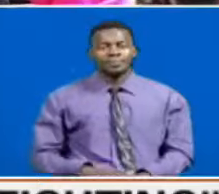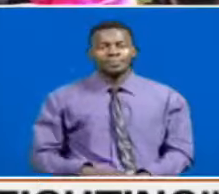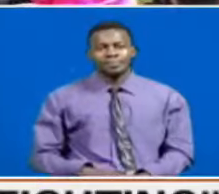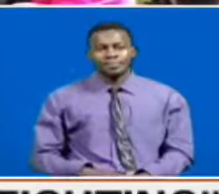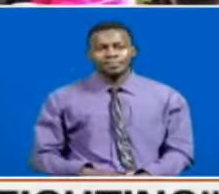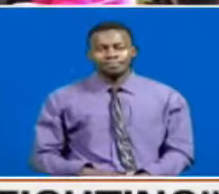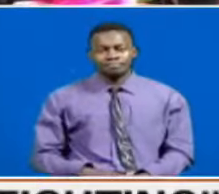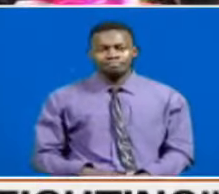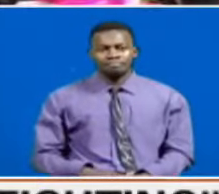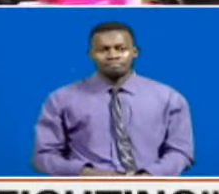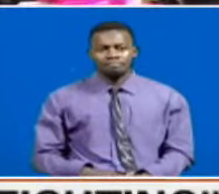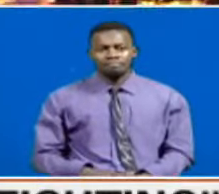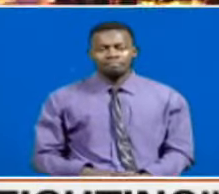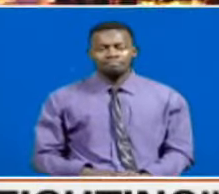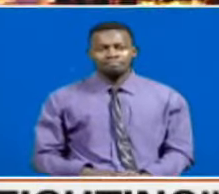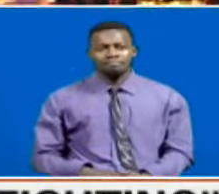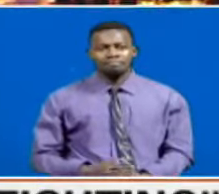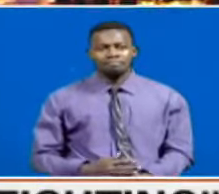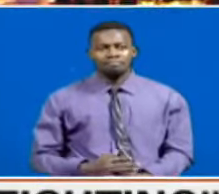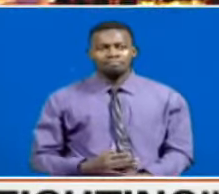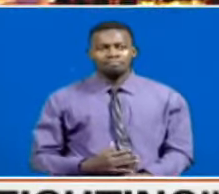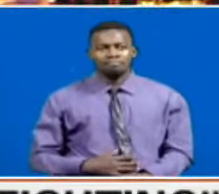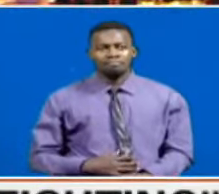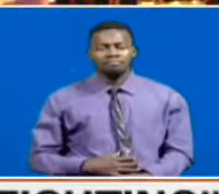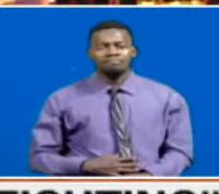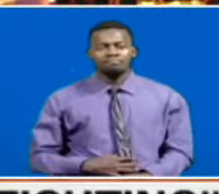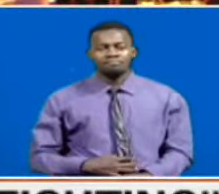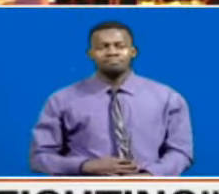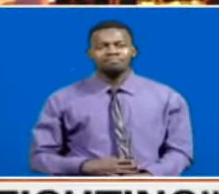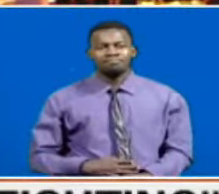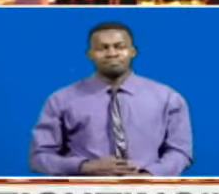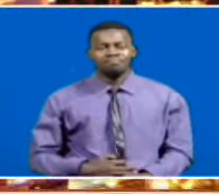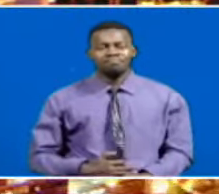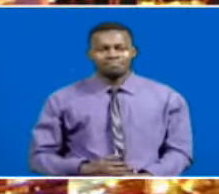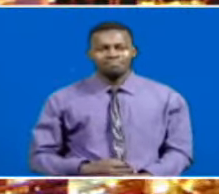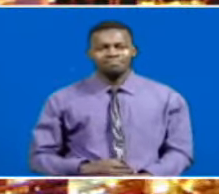KTN News. Bila shaka hizo ndio tamaduni za mchezo huu.